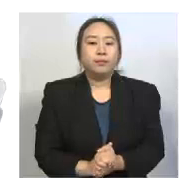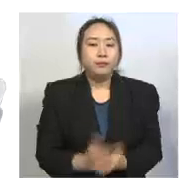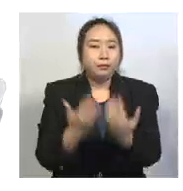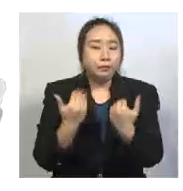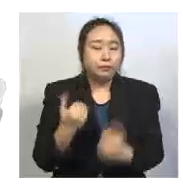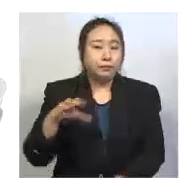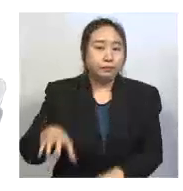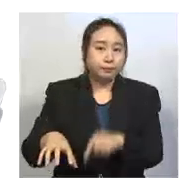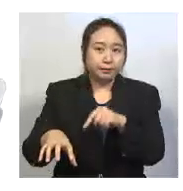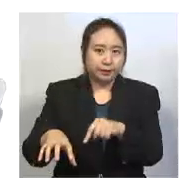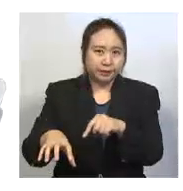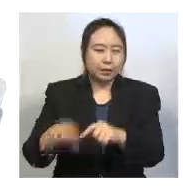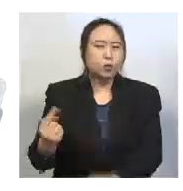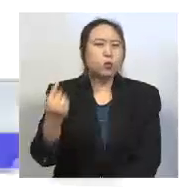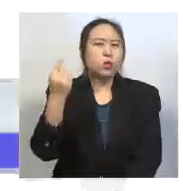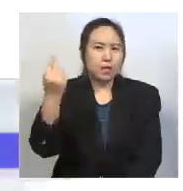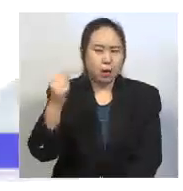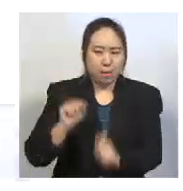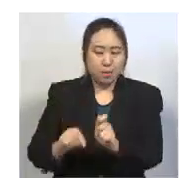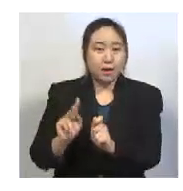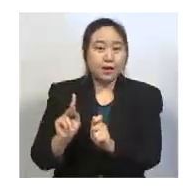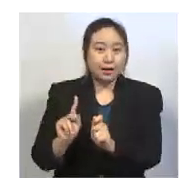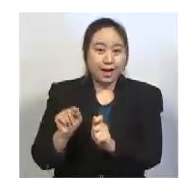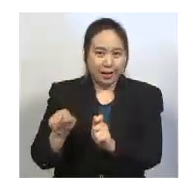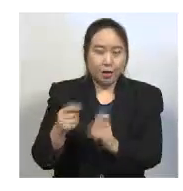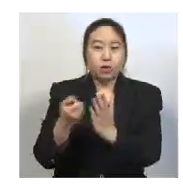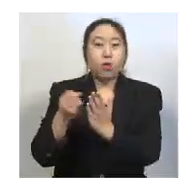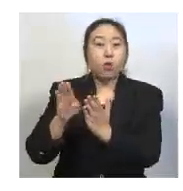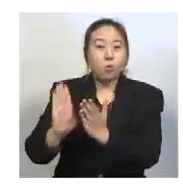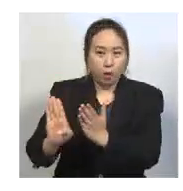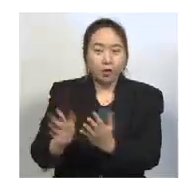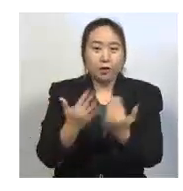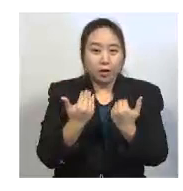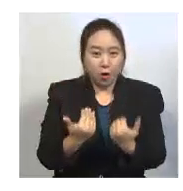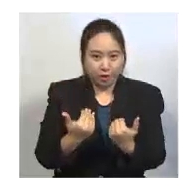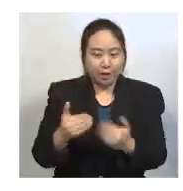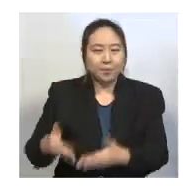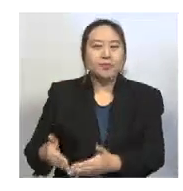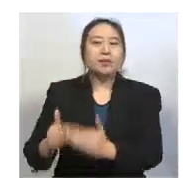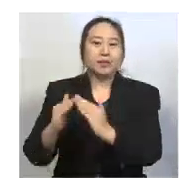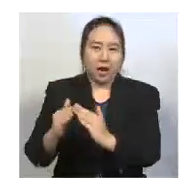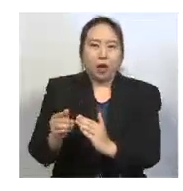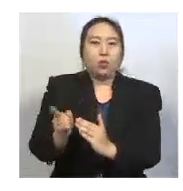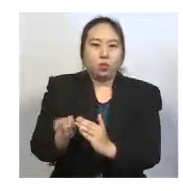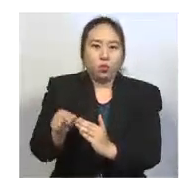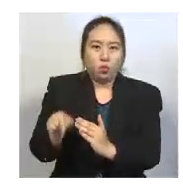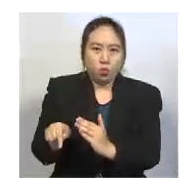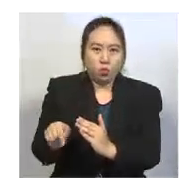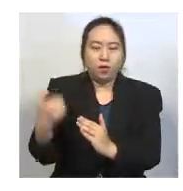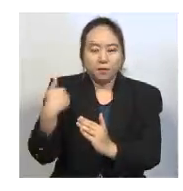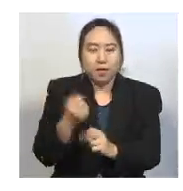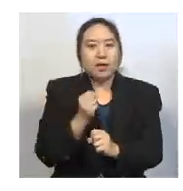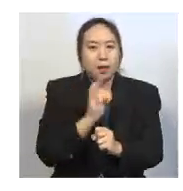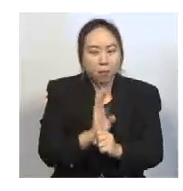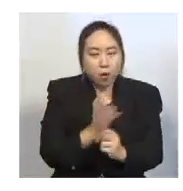จุดนี้ค่ะเป็นจุดเดียวนะคะในอำเภอเคืองในจังหวัดอุบลราชธานีค่ะที่ยังตั้งเป็นจุดศูนย์อพยพแล้วก็มีการรับบริจา